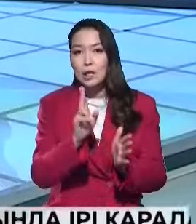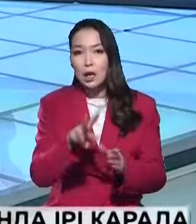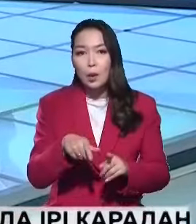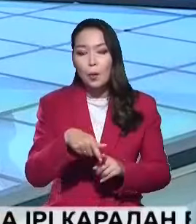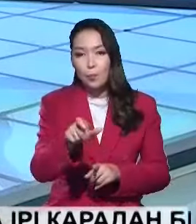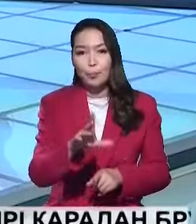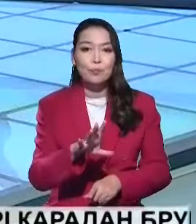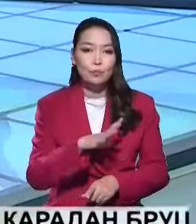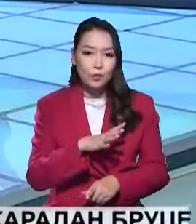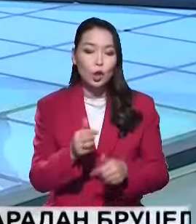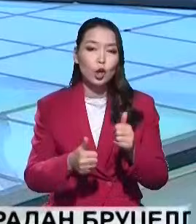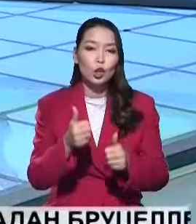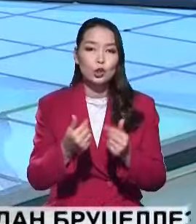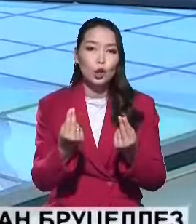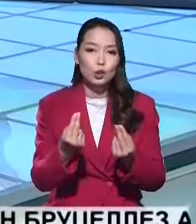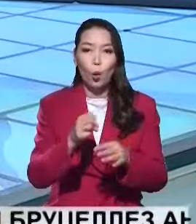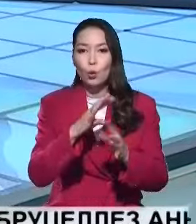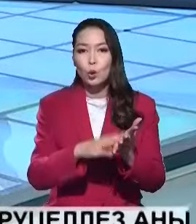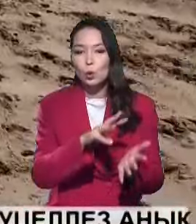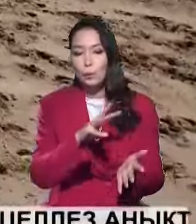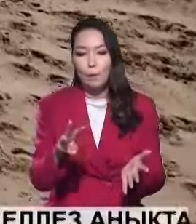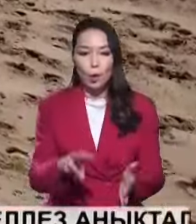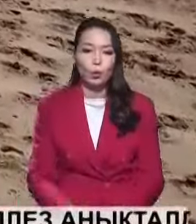созылды. Жүлде қора 19 миллион теңге.